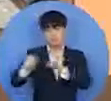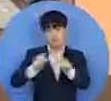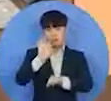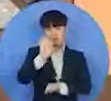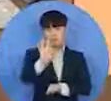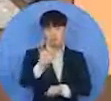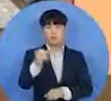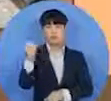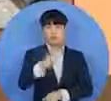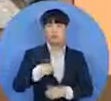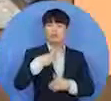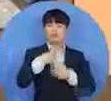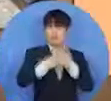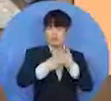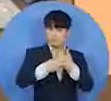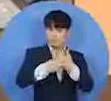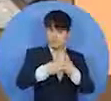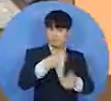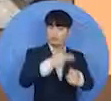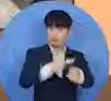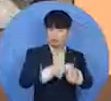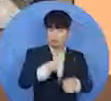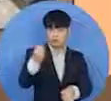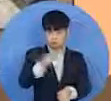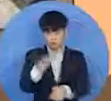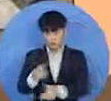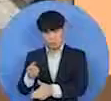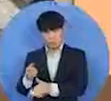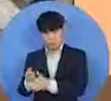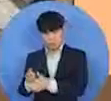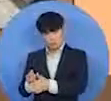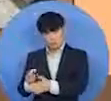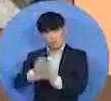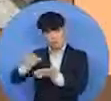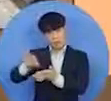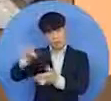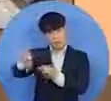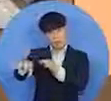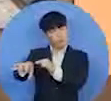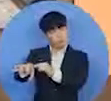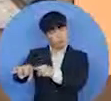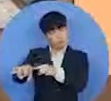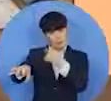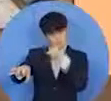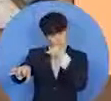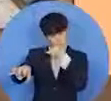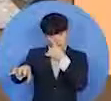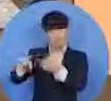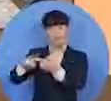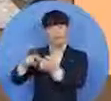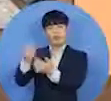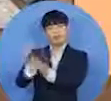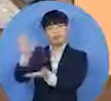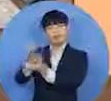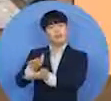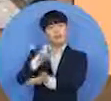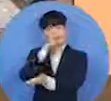활동비 지원, 청년 마을 닥터, 빈 공간 리모델링 지원 분야로 나뉘는데요. 신청은